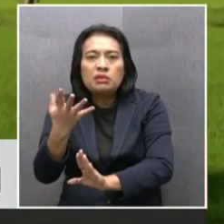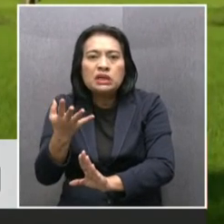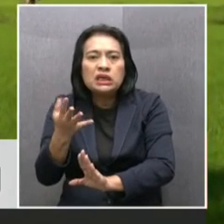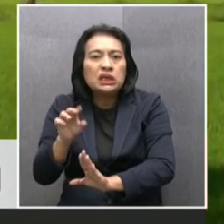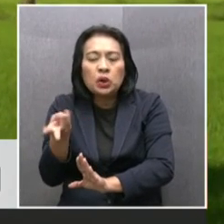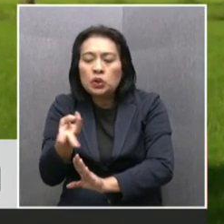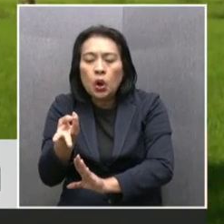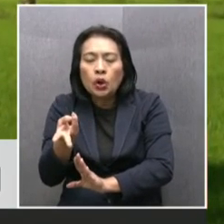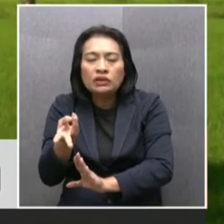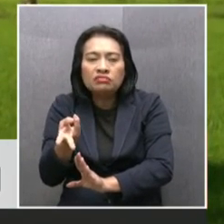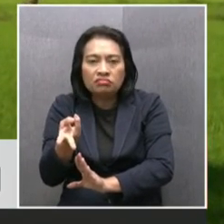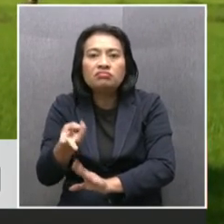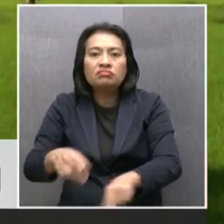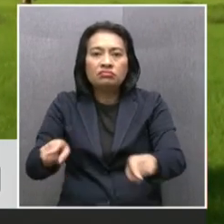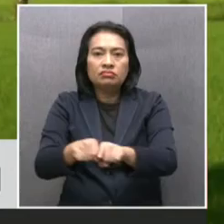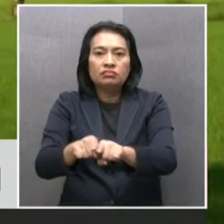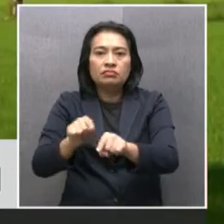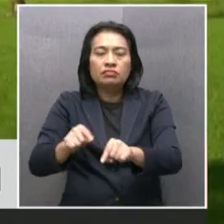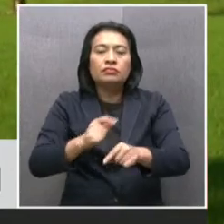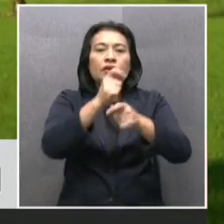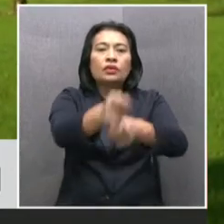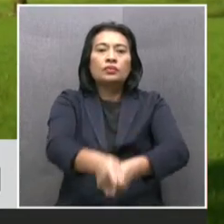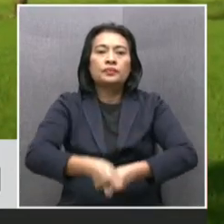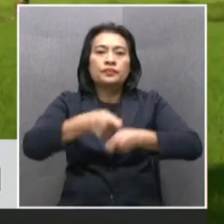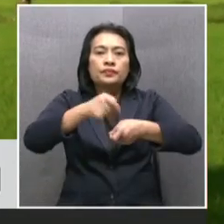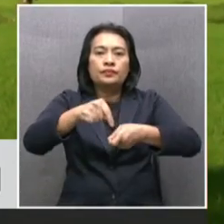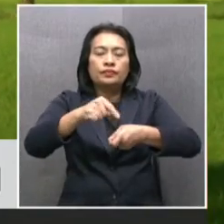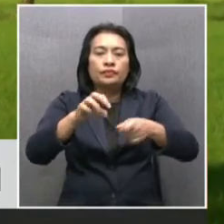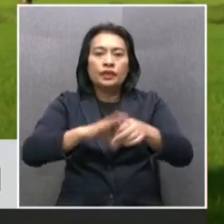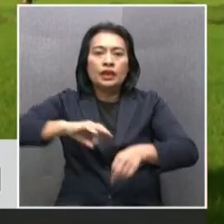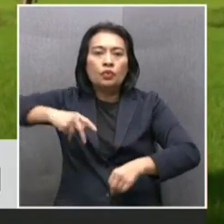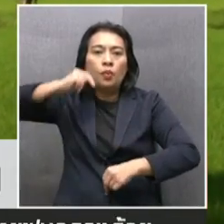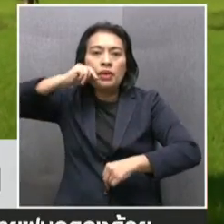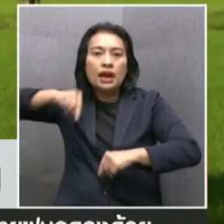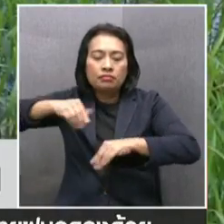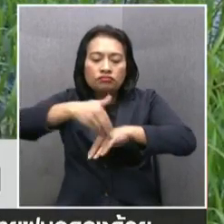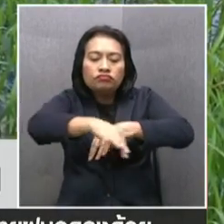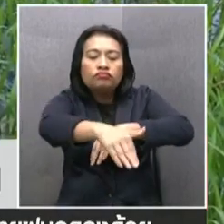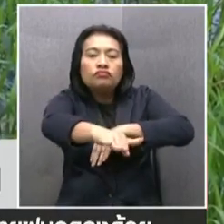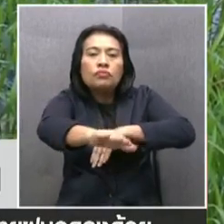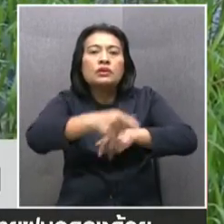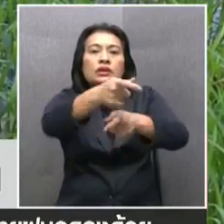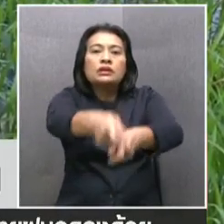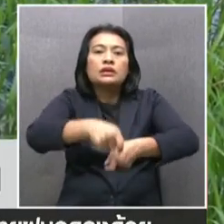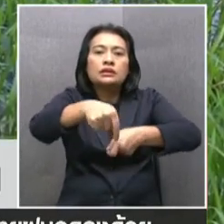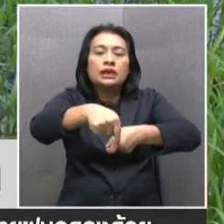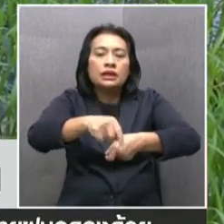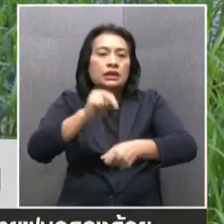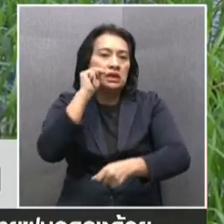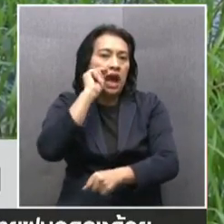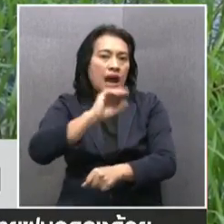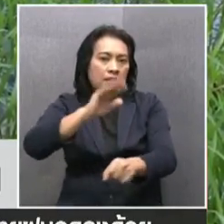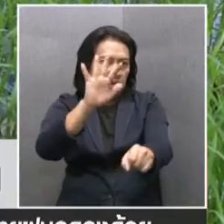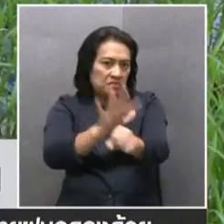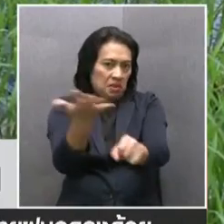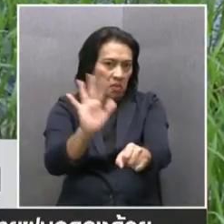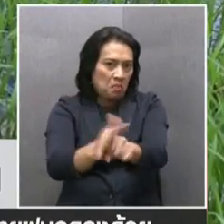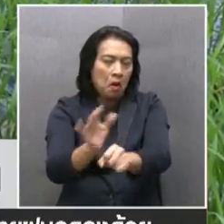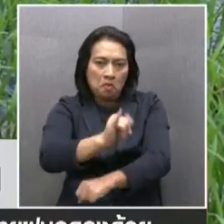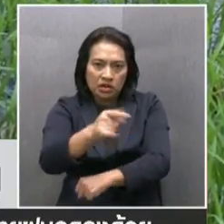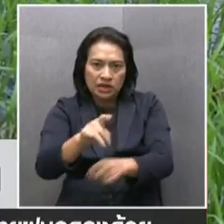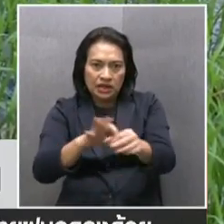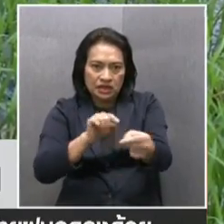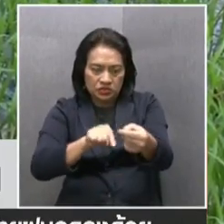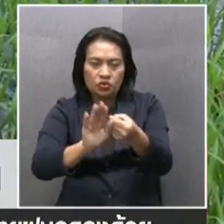ยโดยเฉพาะพื้นที่การเกษตรนอกเขตชลประทานที่น้ำการเกษตรอาจจะไม่พอนะคะในช่วงปลายฤดูการเก็บ